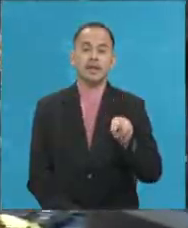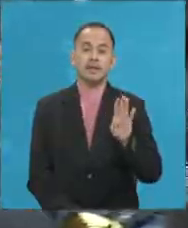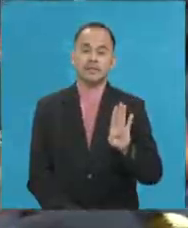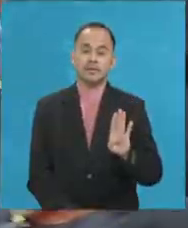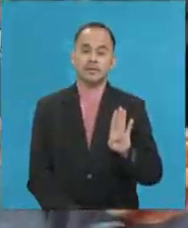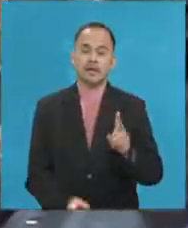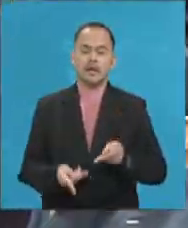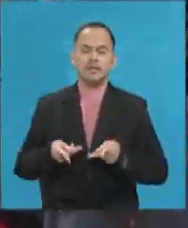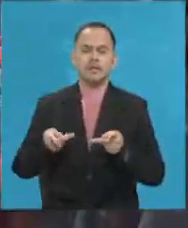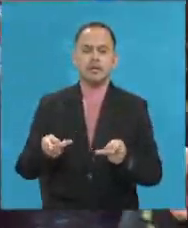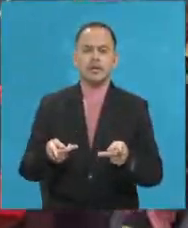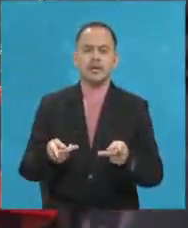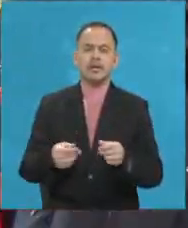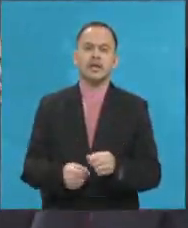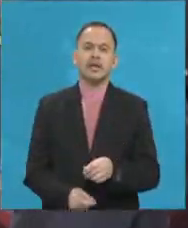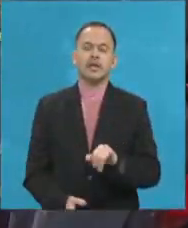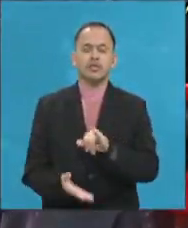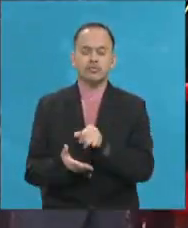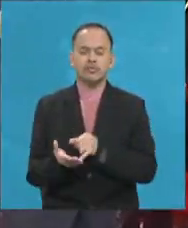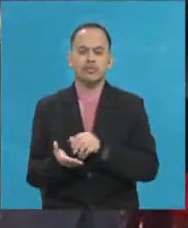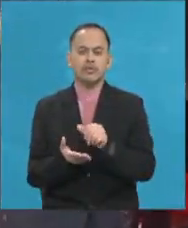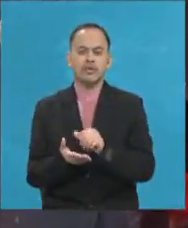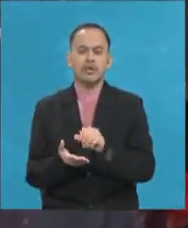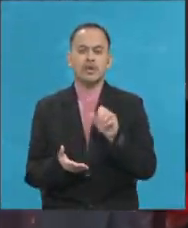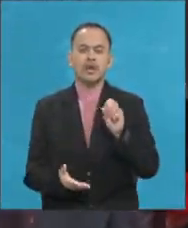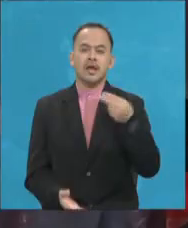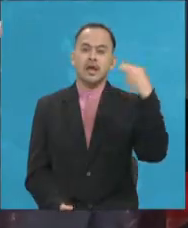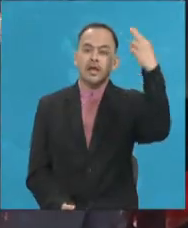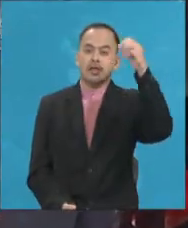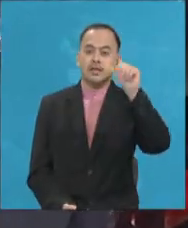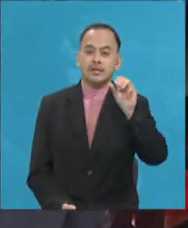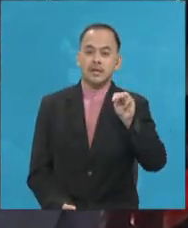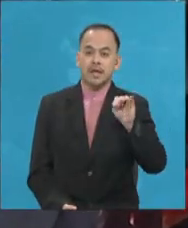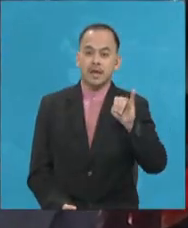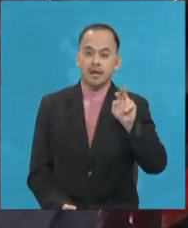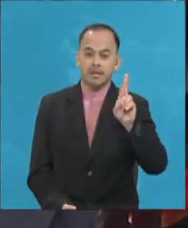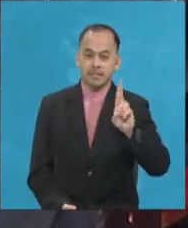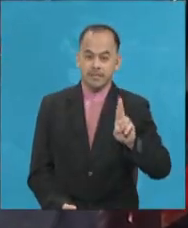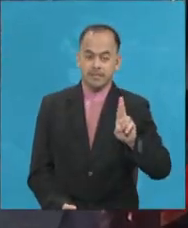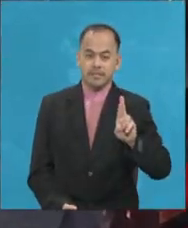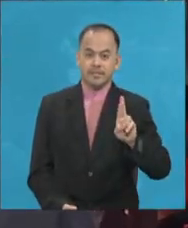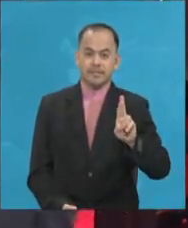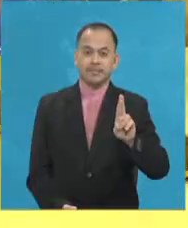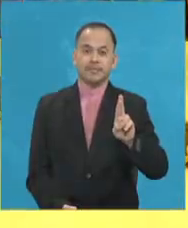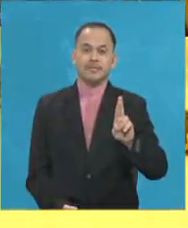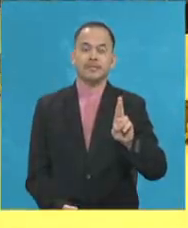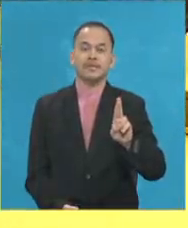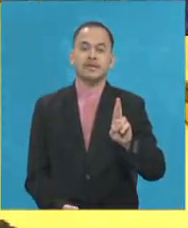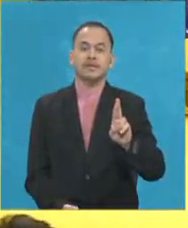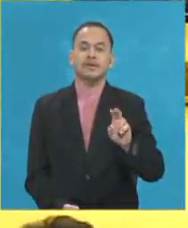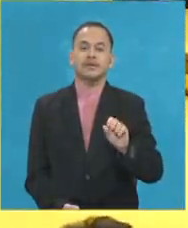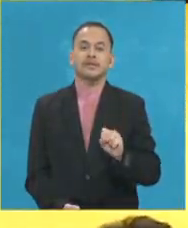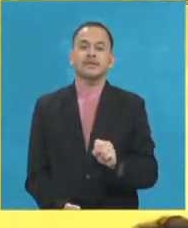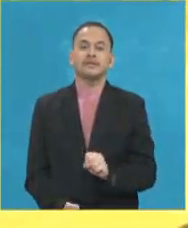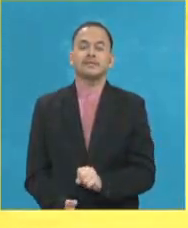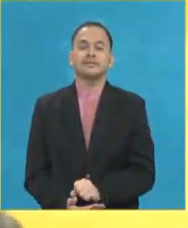para penerimanya ialah jurutera awal Haji Amir hishamuddin band pilihan orang kaya Amar pahlawan